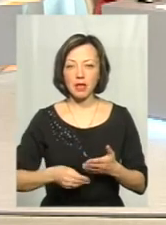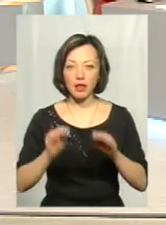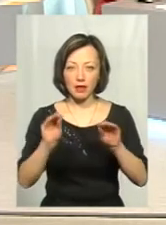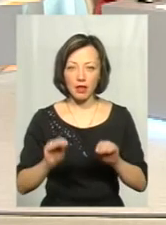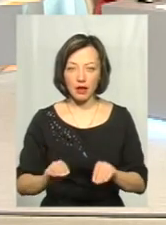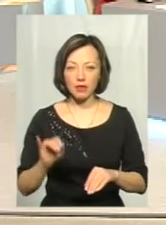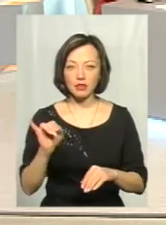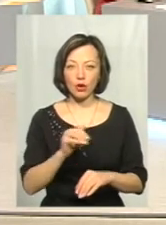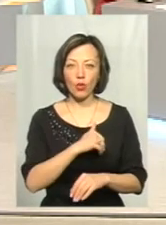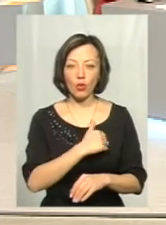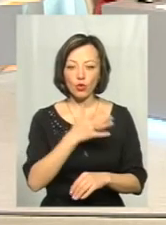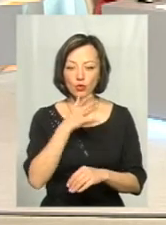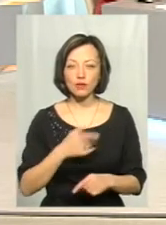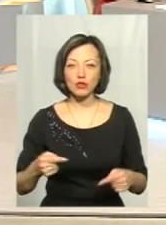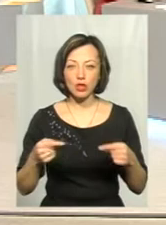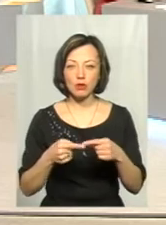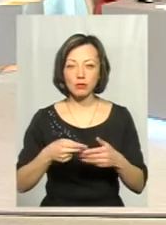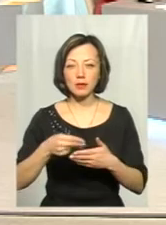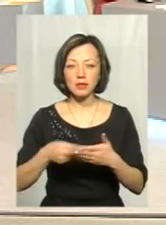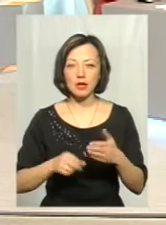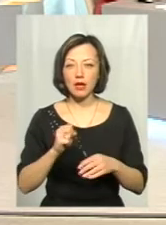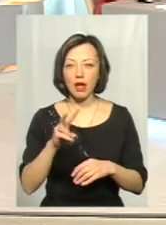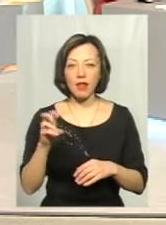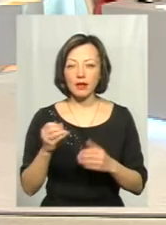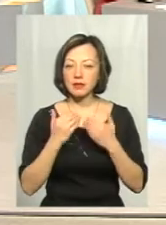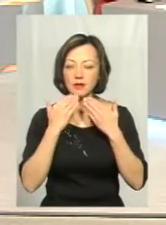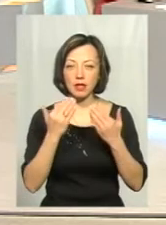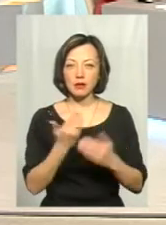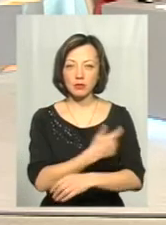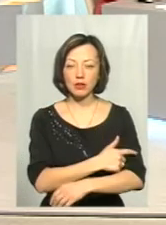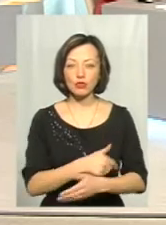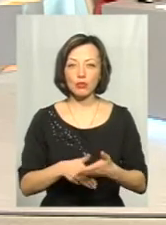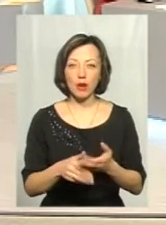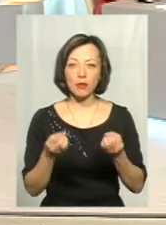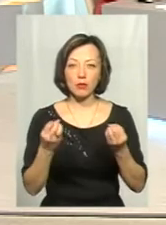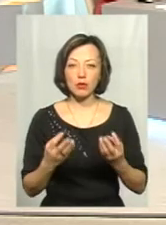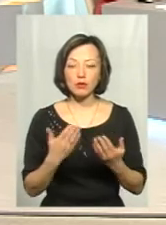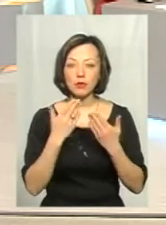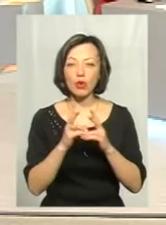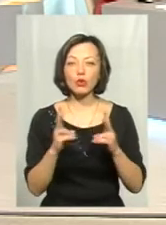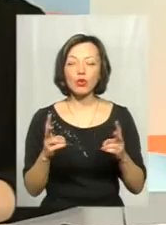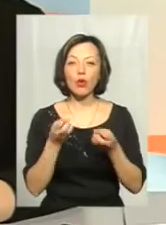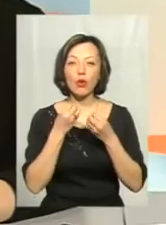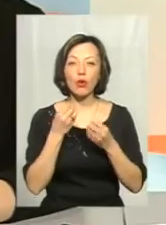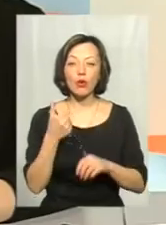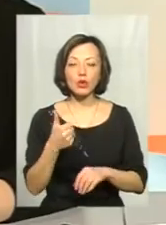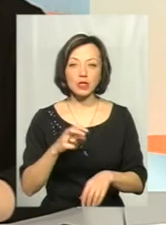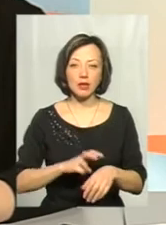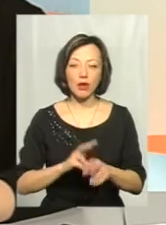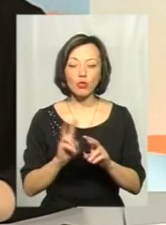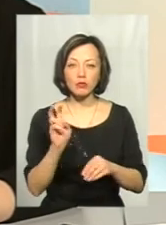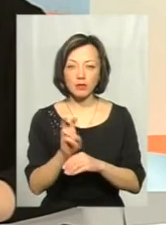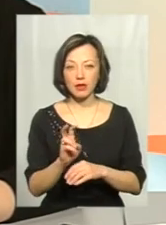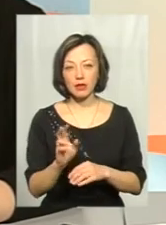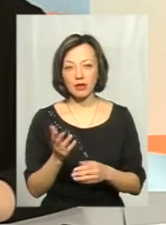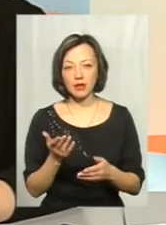вони хочуть вчасно підписати, але вони не звертаються за медичною допомогою, тому вони просто питають, хто є хороший лікар і до кого піти. Тобто питання,